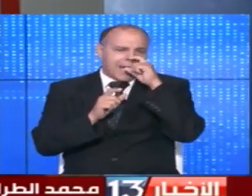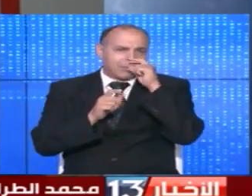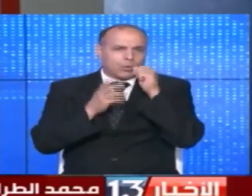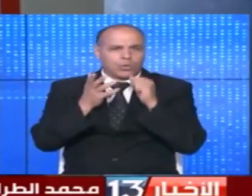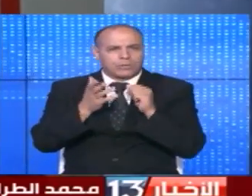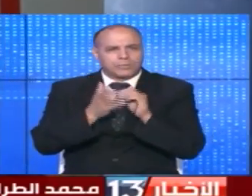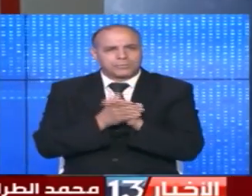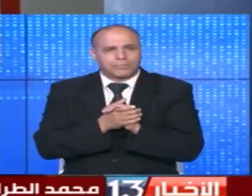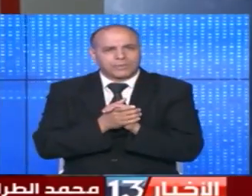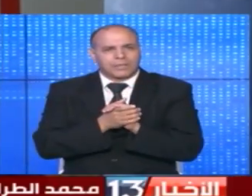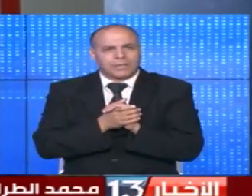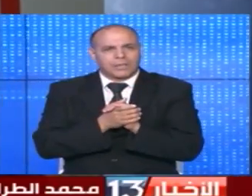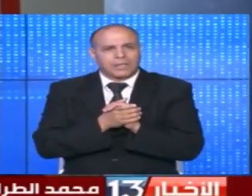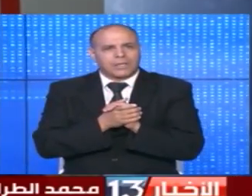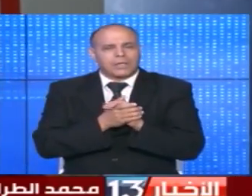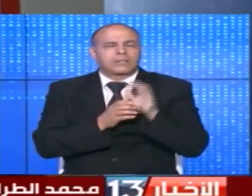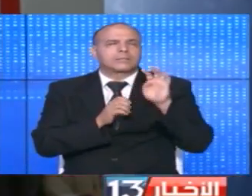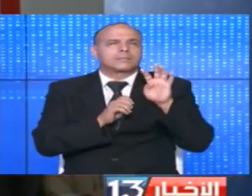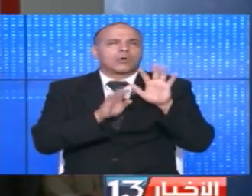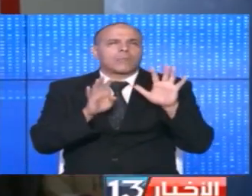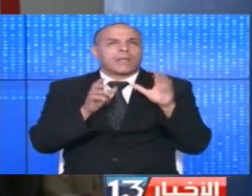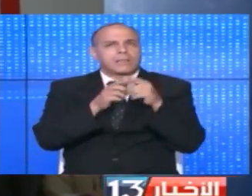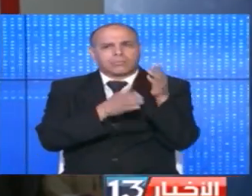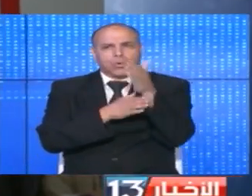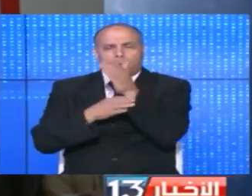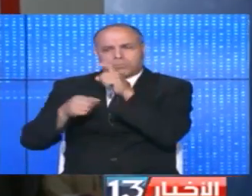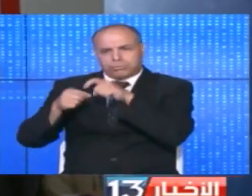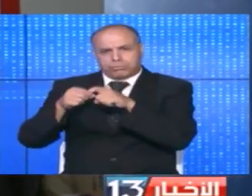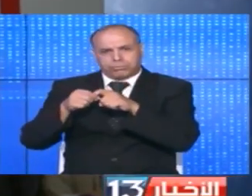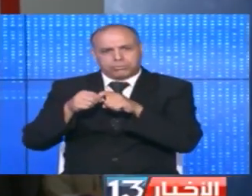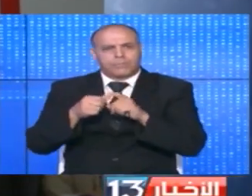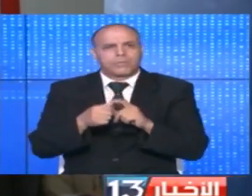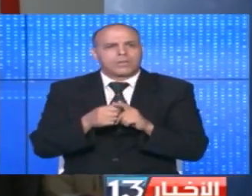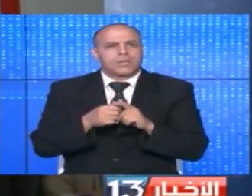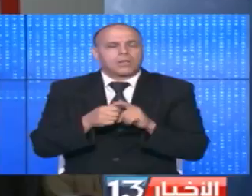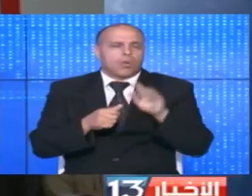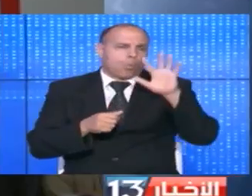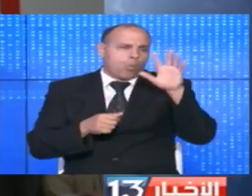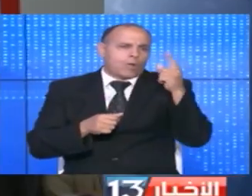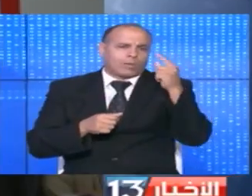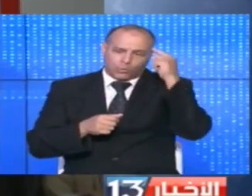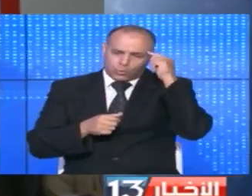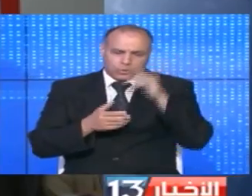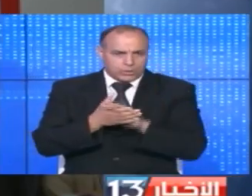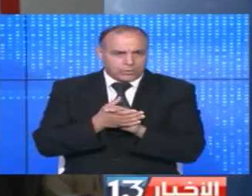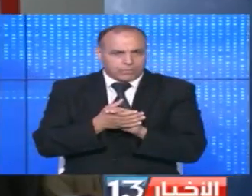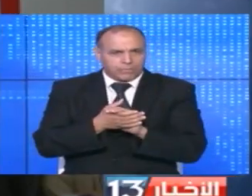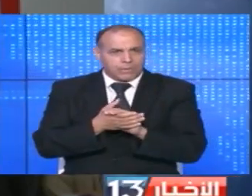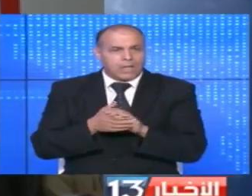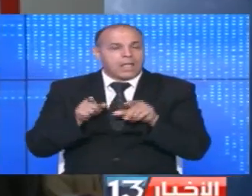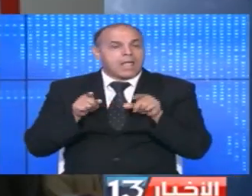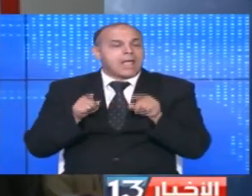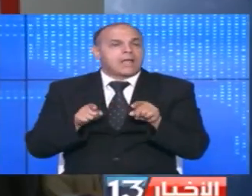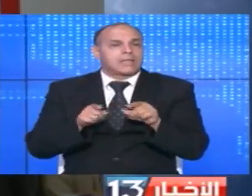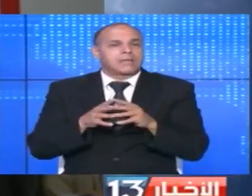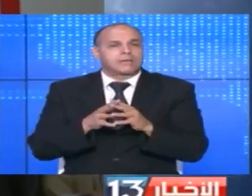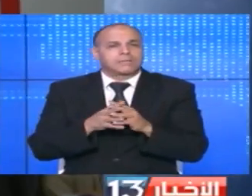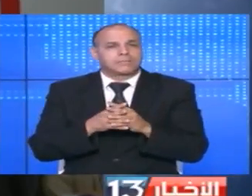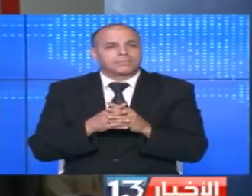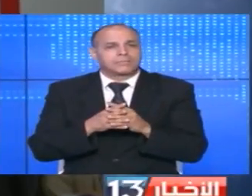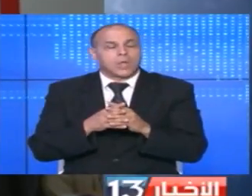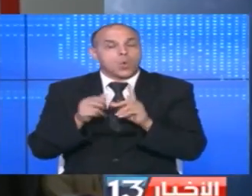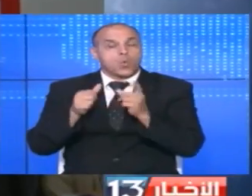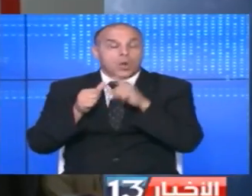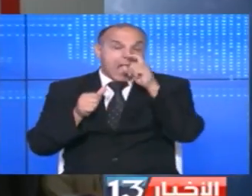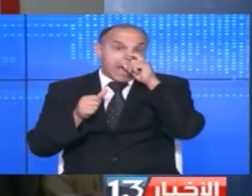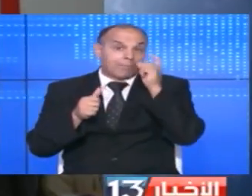وتونس على مائه وتسعه واربعين دوله اه احتلت المرتبه 1 وخمسين وهذا يخليها في الاولى